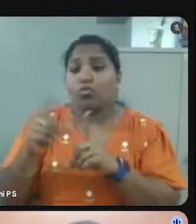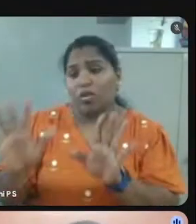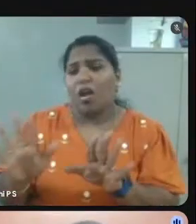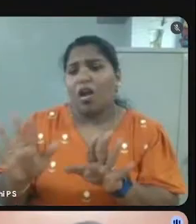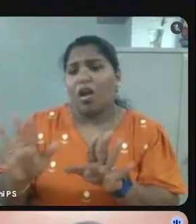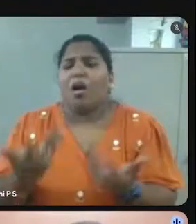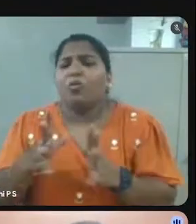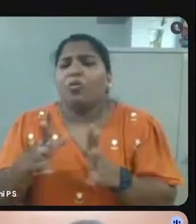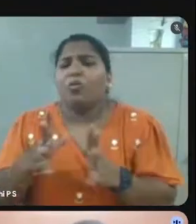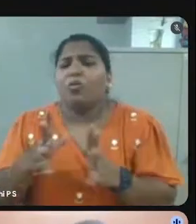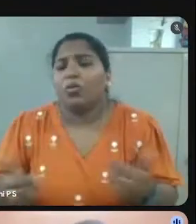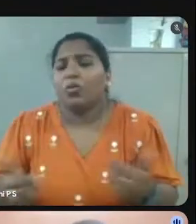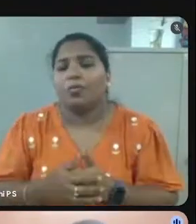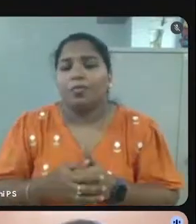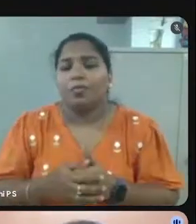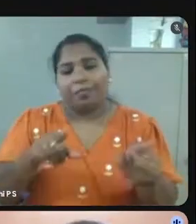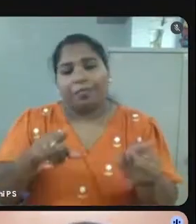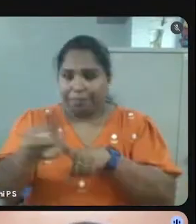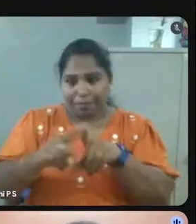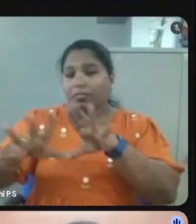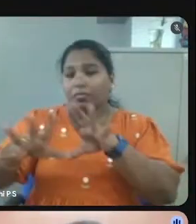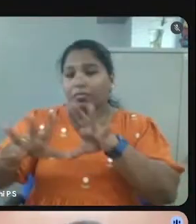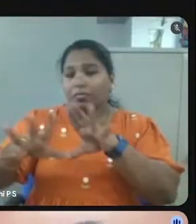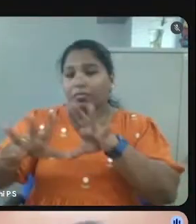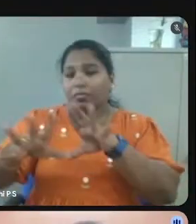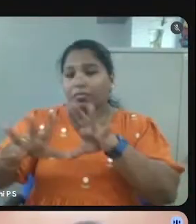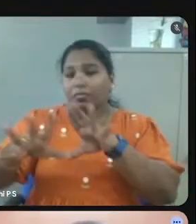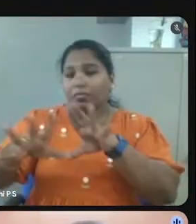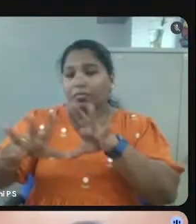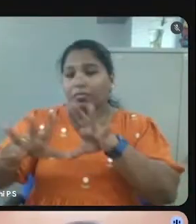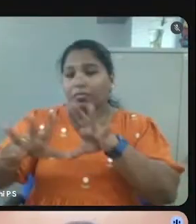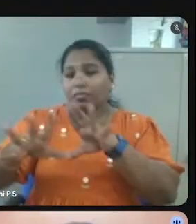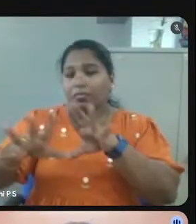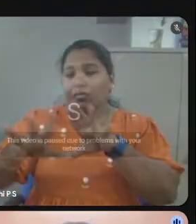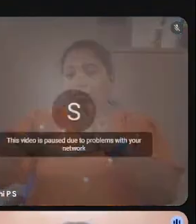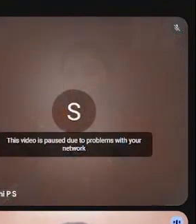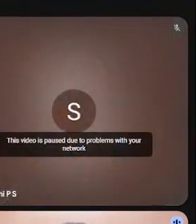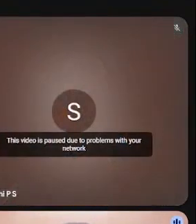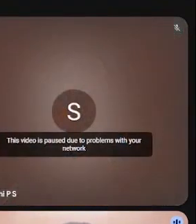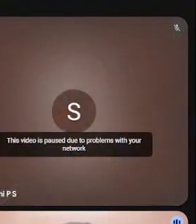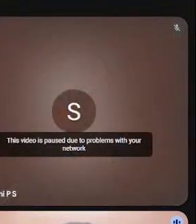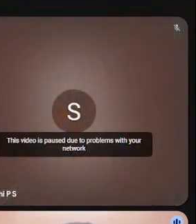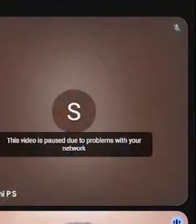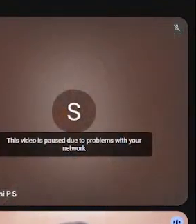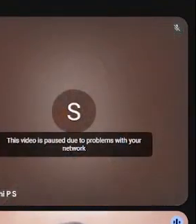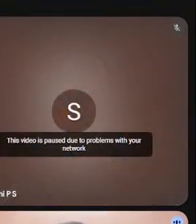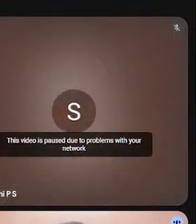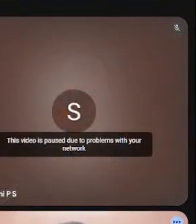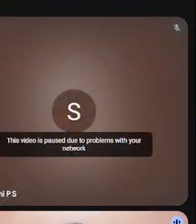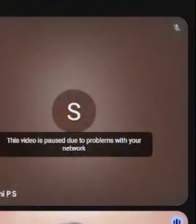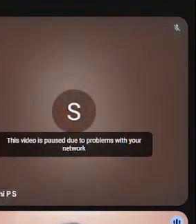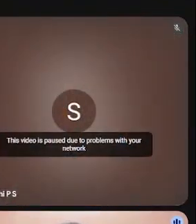ഗുഡ് ക്വസ്റ്റ്യൻ ആണ്. ഇവർ പബ്ലിക് പ്ലേസിൽ മാസ്റ്റർബേഷൻ ചെയ്യുന്നത്, റബ് ചെയ്യുന്നത്, ഓപ്പോസിറ്റ് സെക്സ് ആൾക്കാരെ പാക്കുമ്പോ അതൊക്കെ